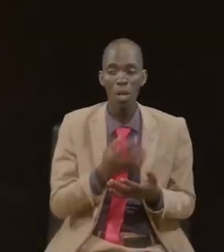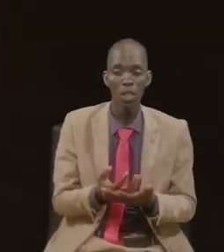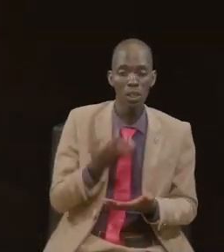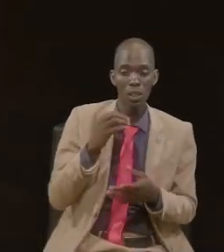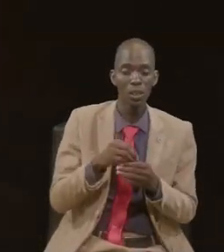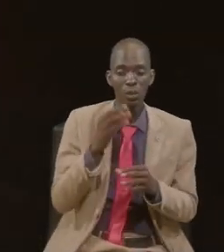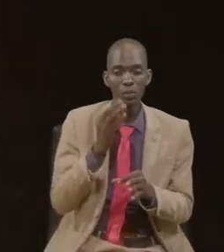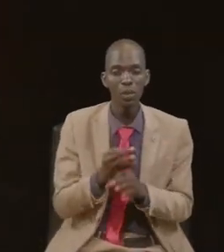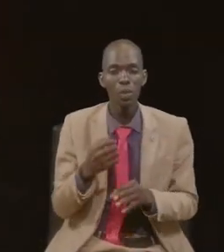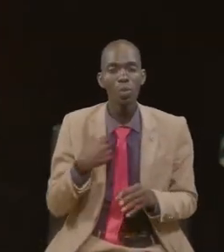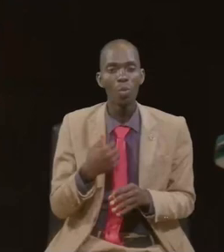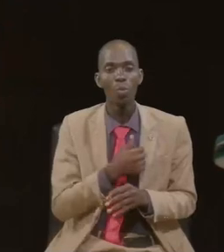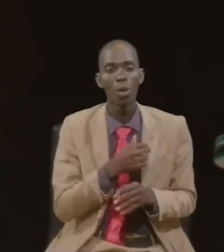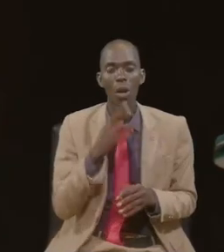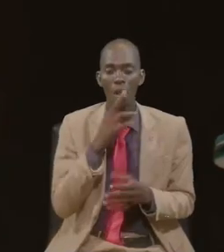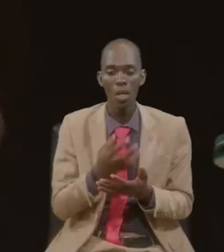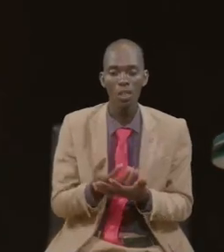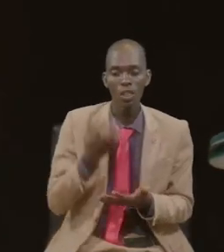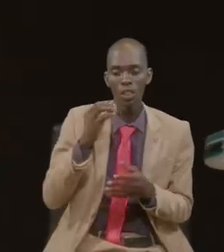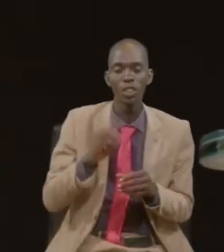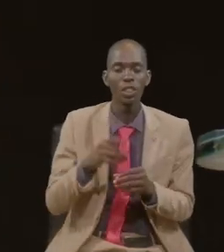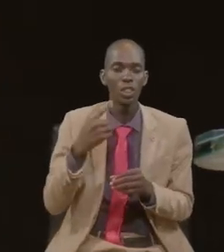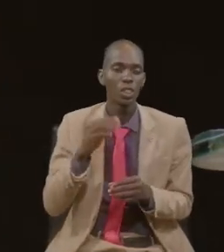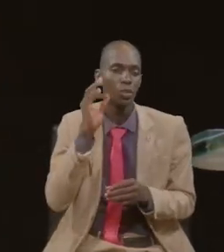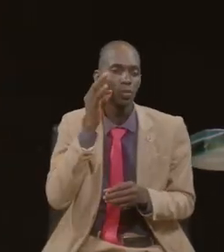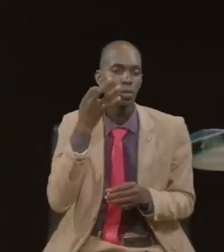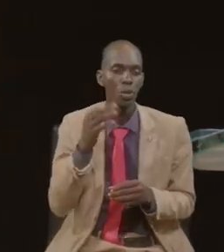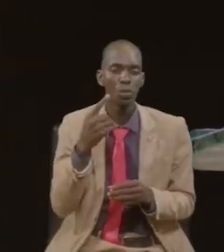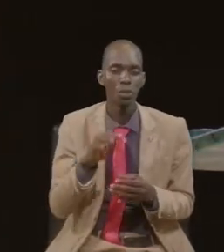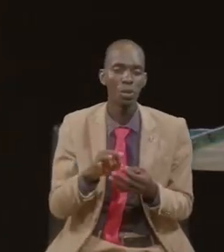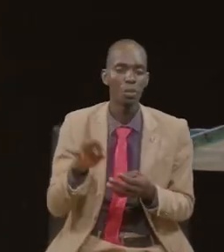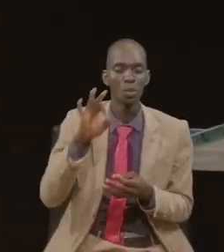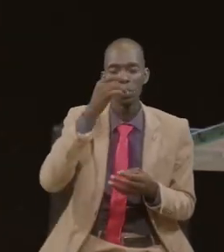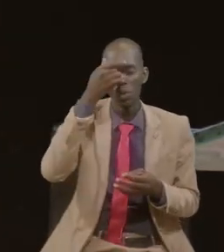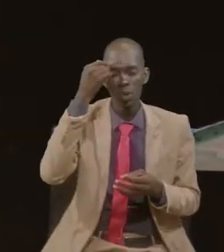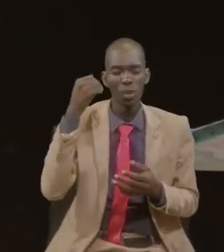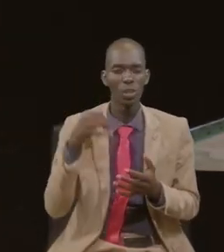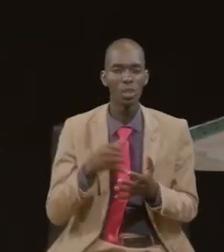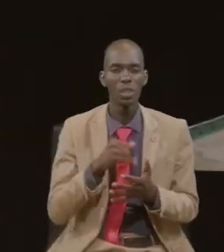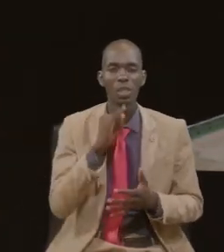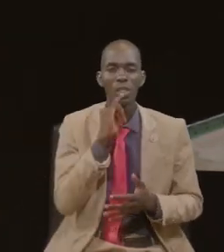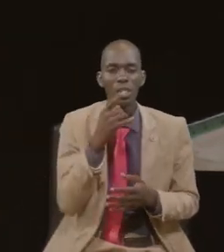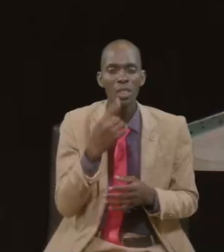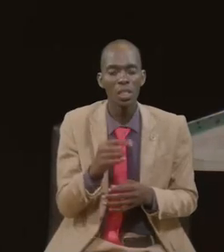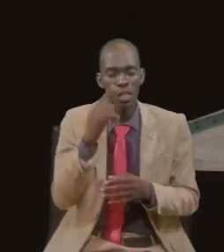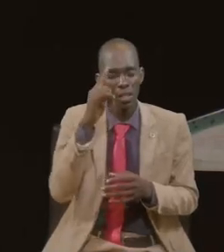en la foi, nous sommes riches en fruits de l'esprit, parce que c'est par la foi que nous